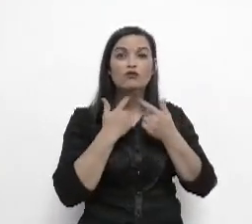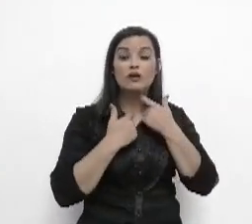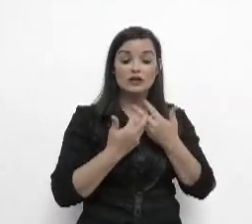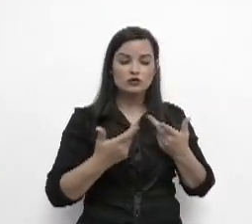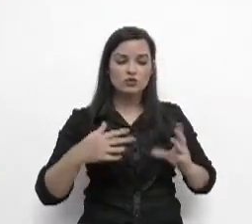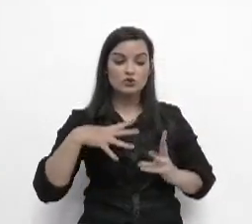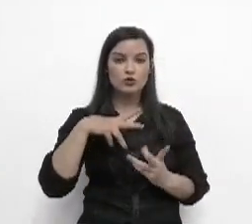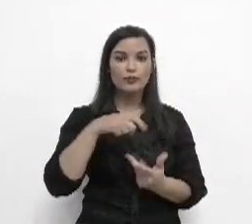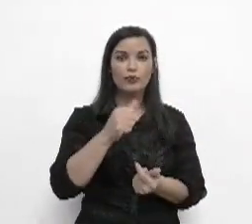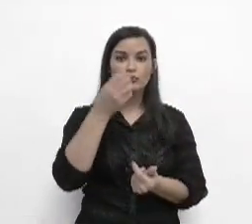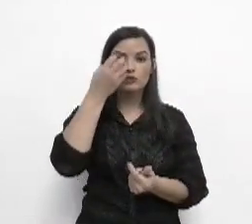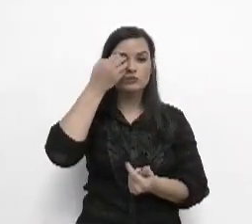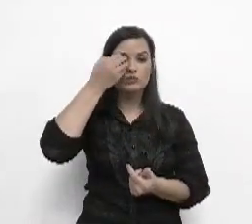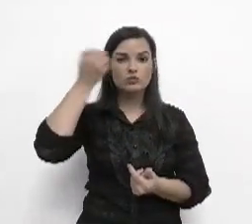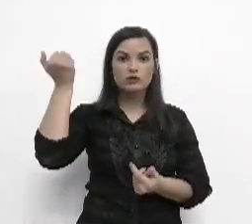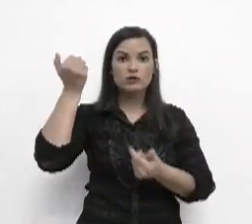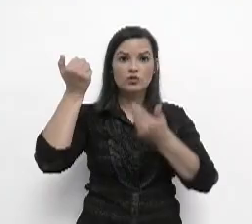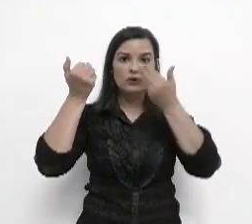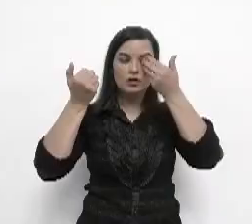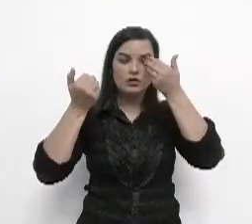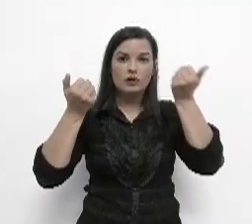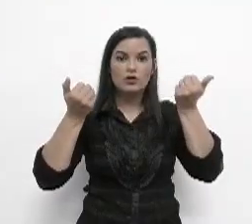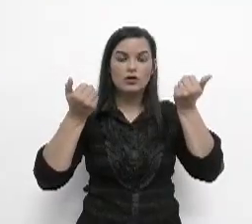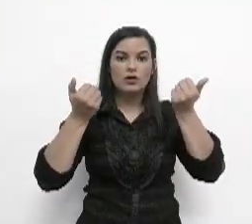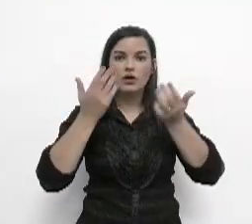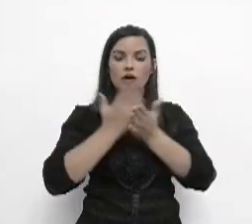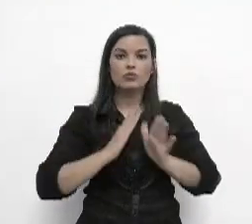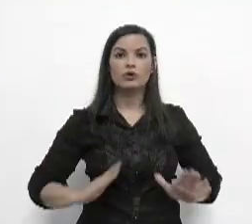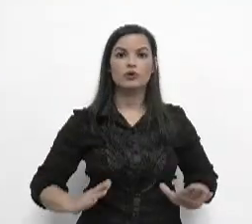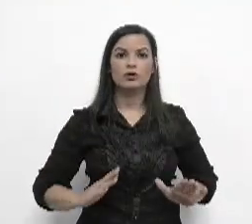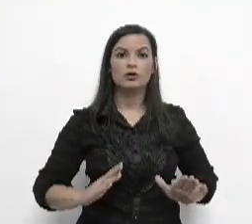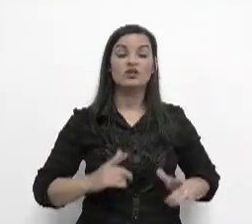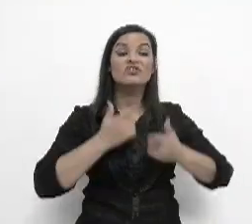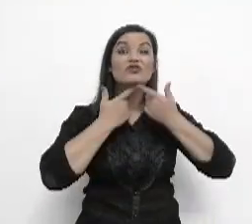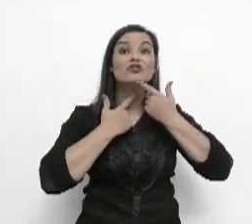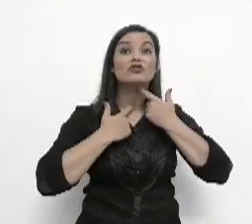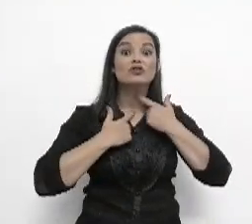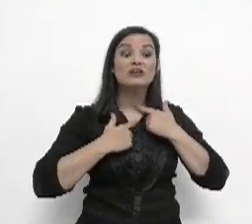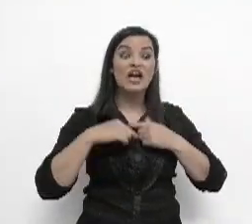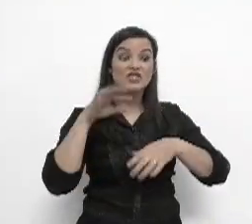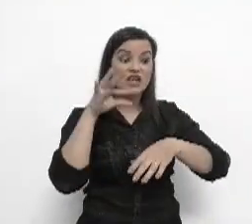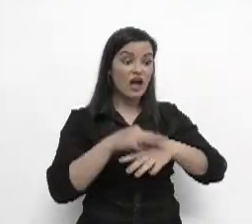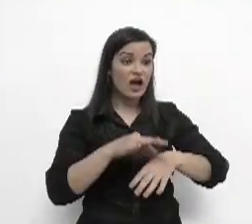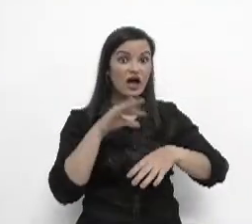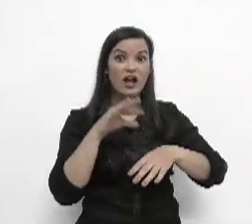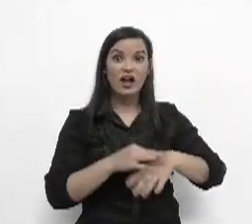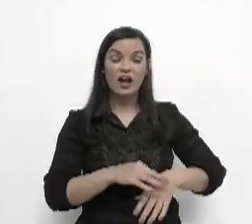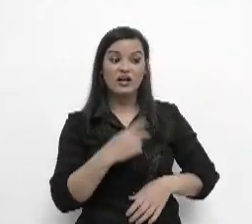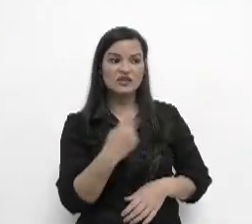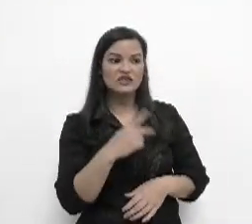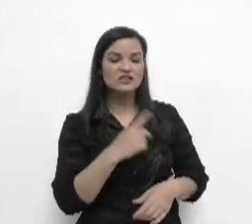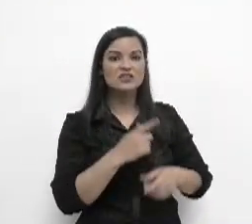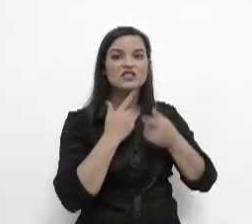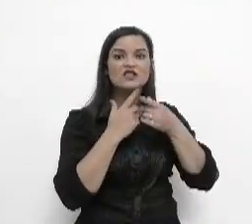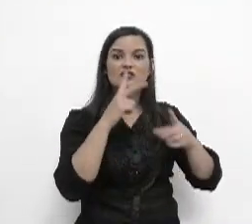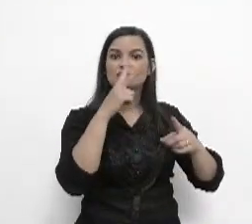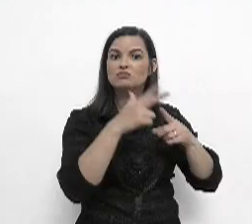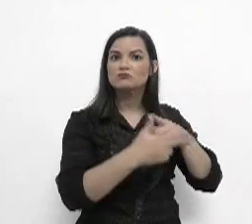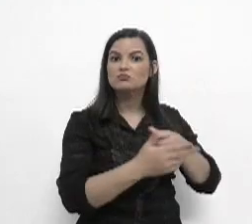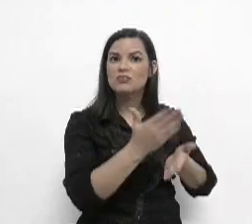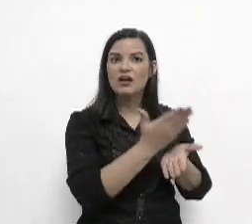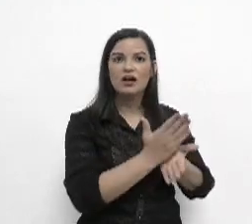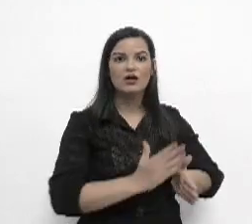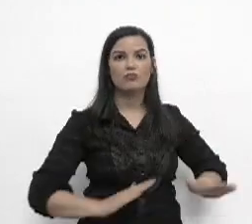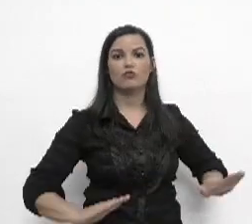개인적인 야망이 비늘이 벗어졌다는 이야기입니다. Os anseios da carne de Saulo foram eliminados naquele momento. 지금까지 사울이